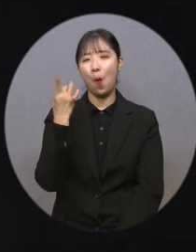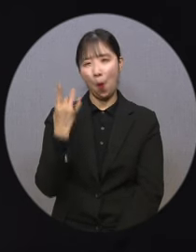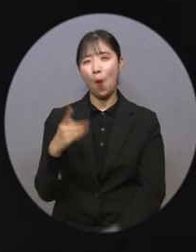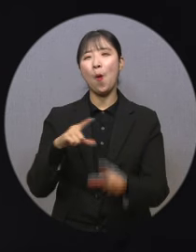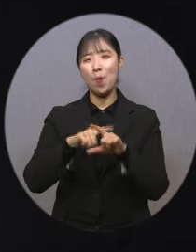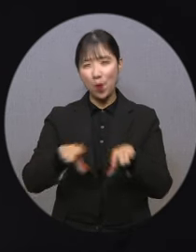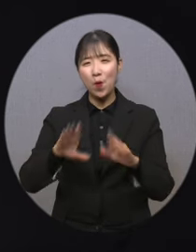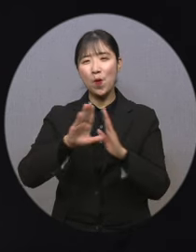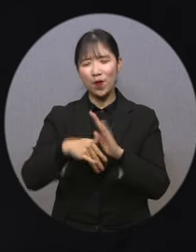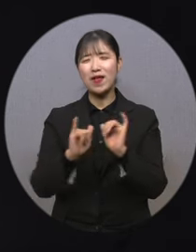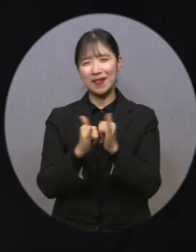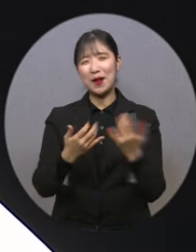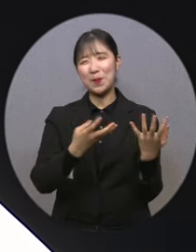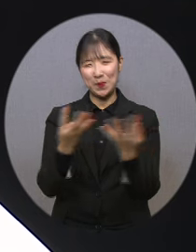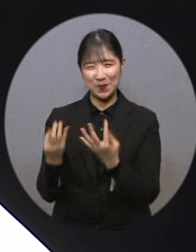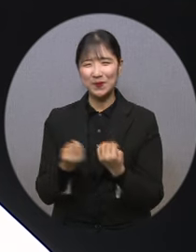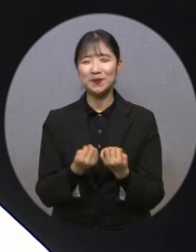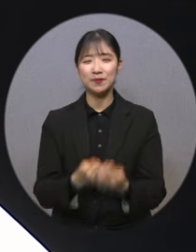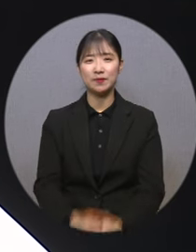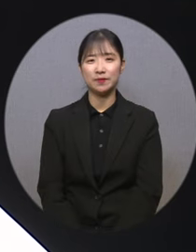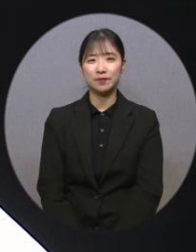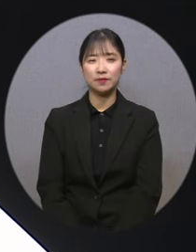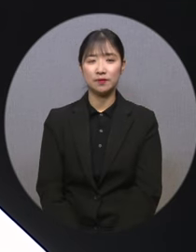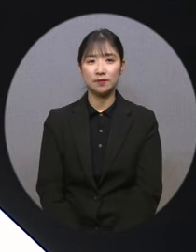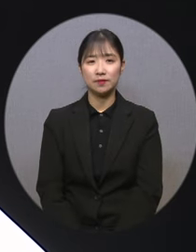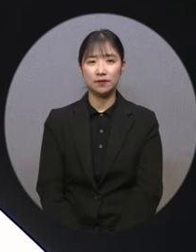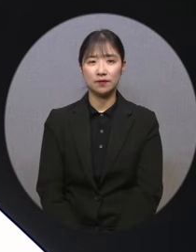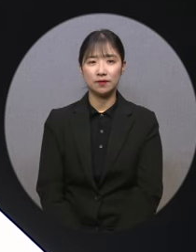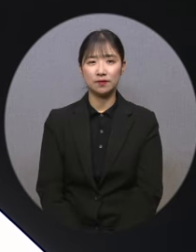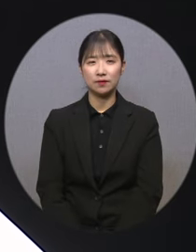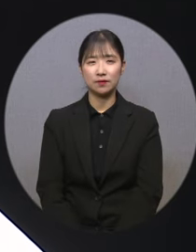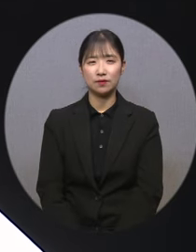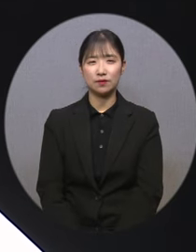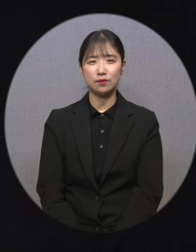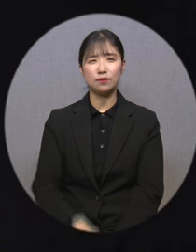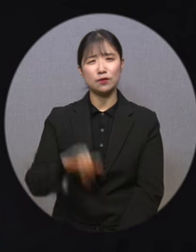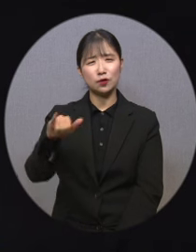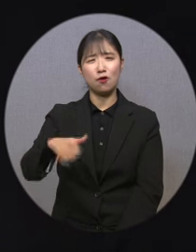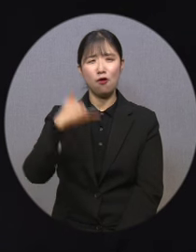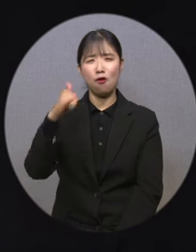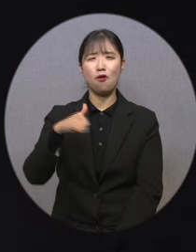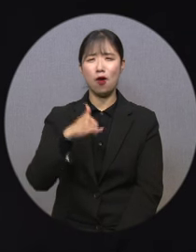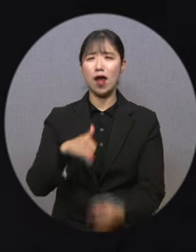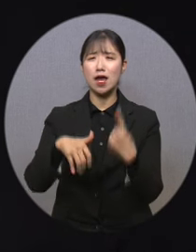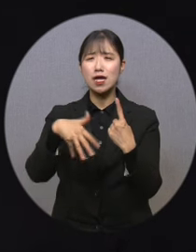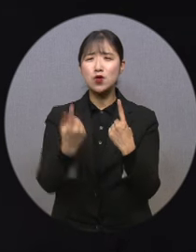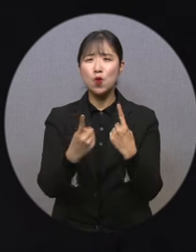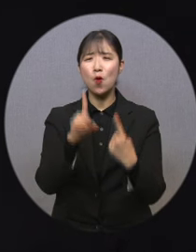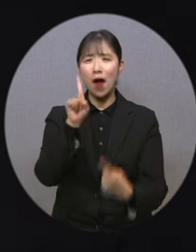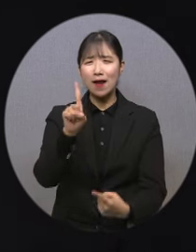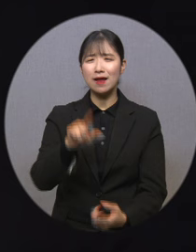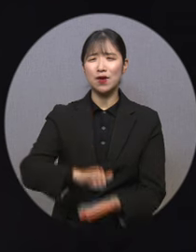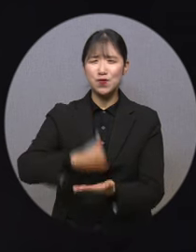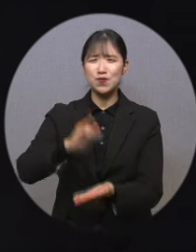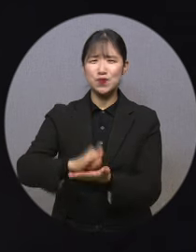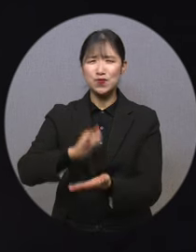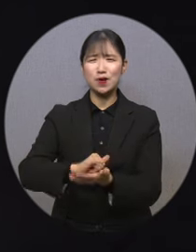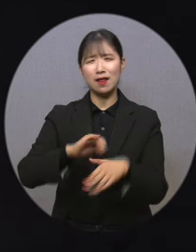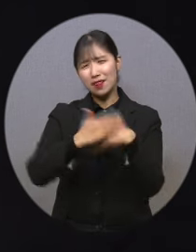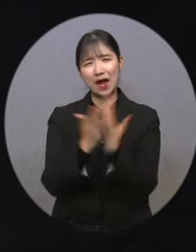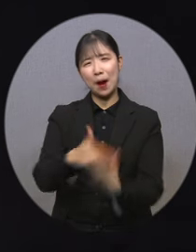사람이 많습니다 예 그 전화도 뭐 1초에 한 통 시 올 정도니 그 까 받을 수